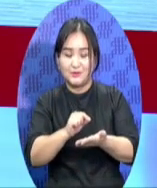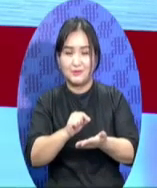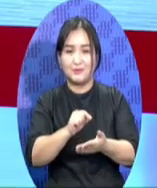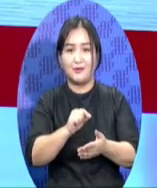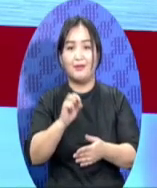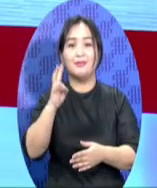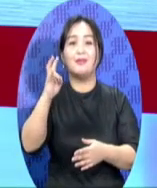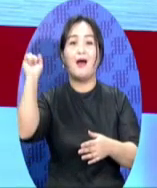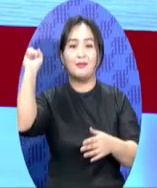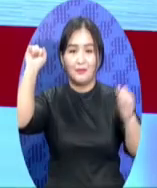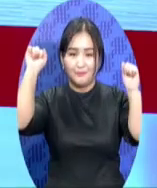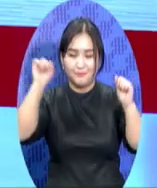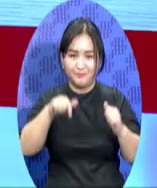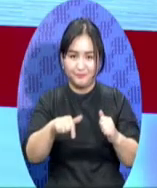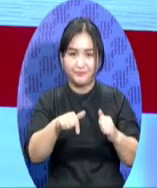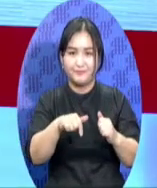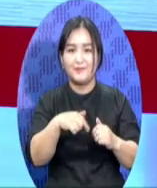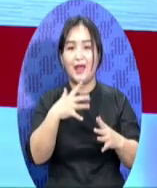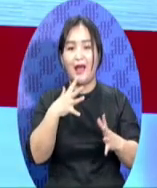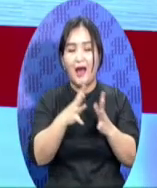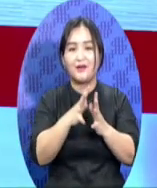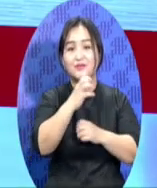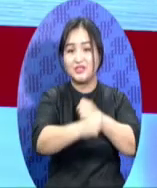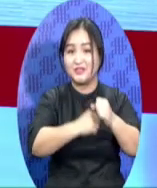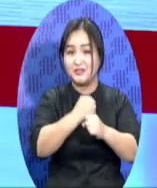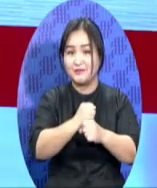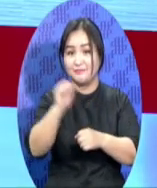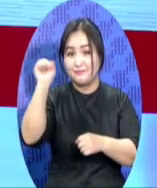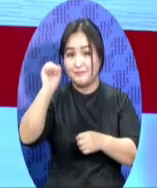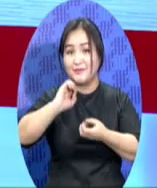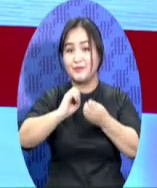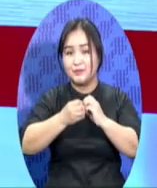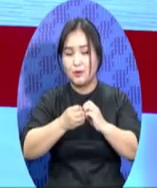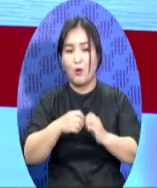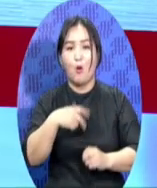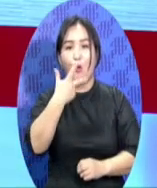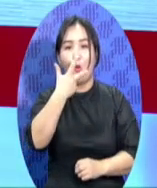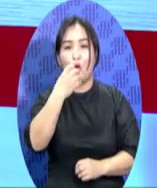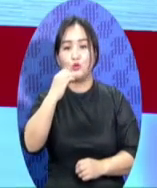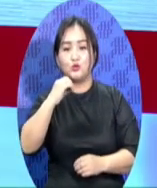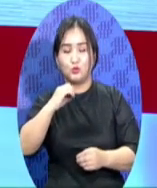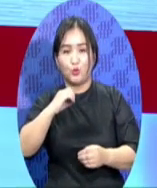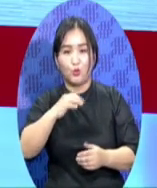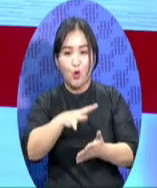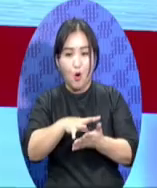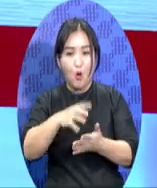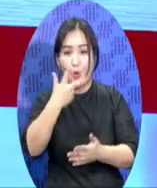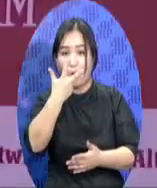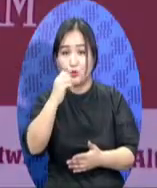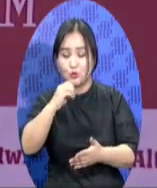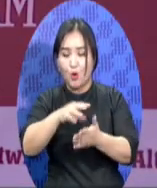оюутнуудын шилдэг бүтээл шалгаруулдаг энэ наадамд 300 гаруй оюутан бүтээлээ эрүүлж онлайн мэдлэгээ баттаглаа.